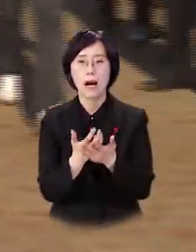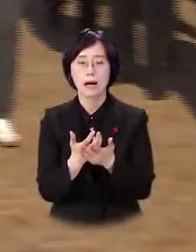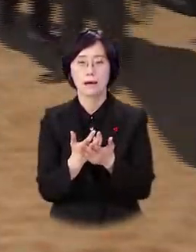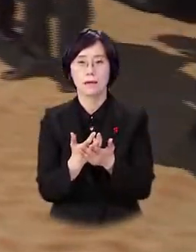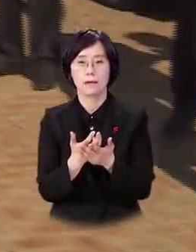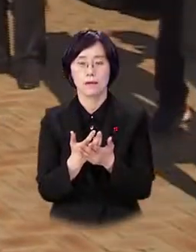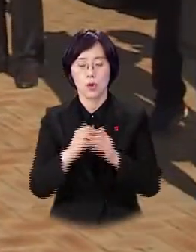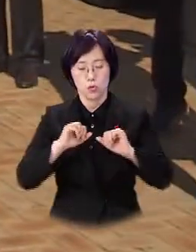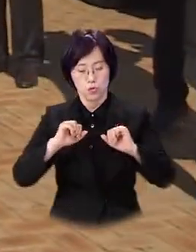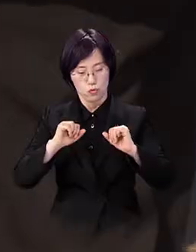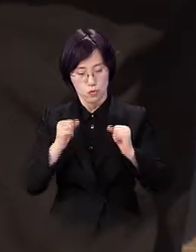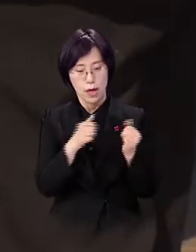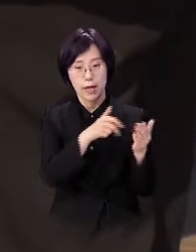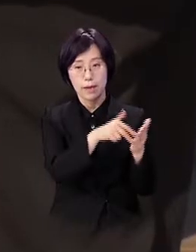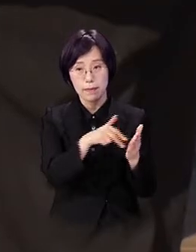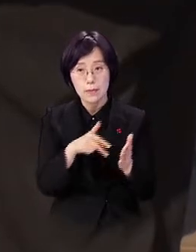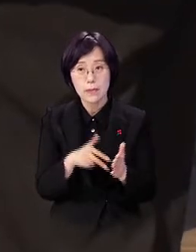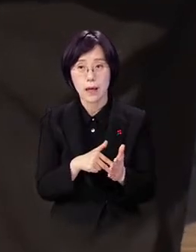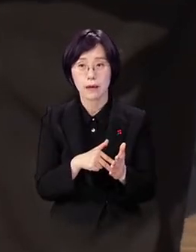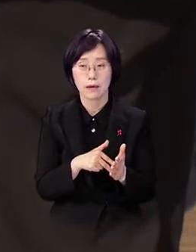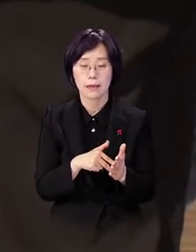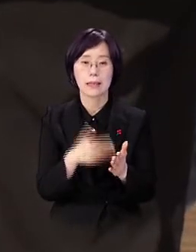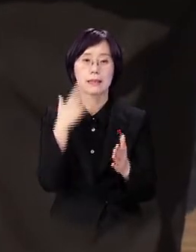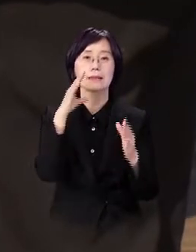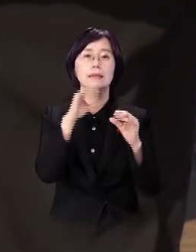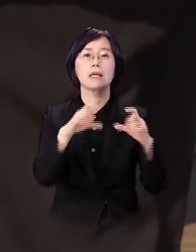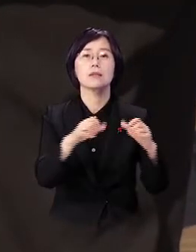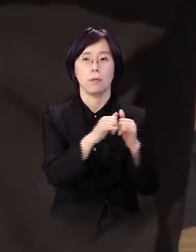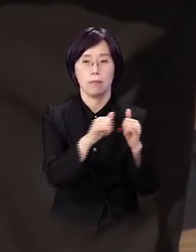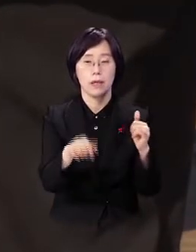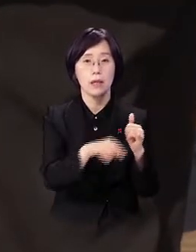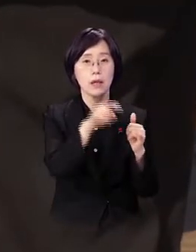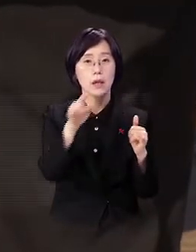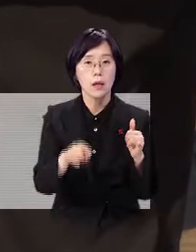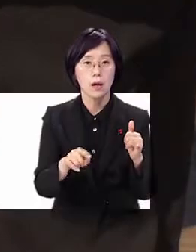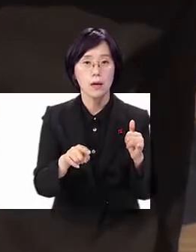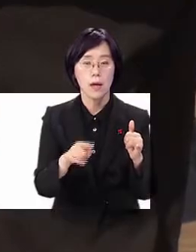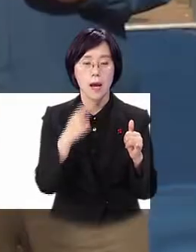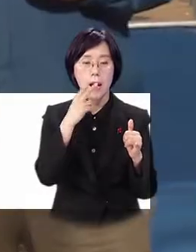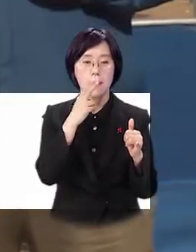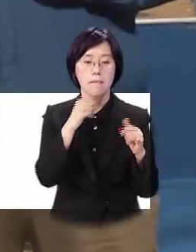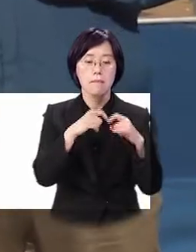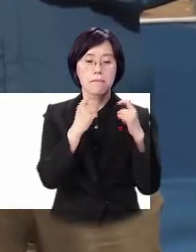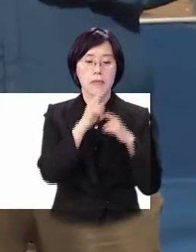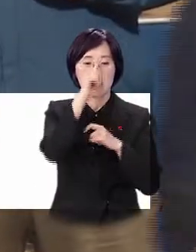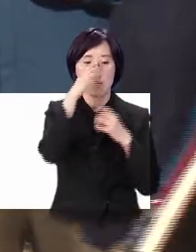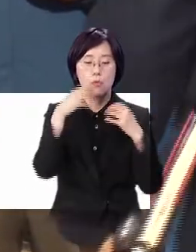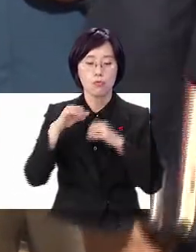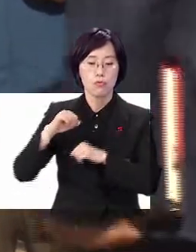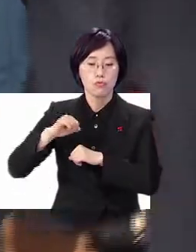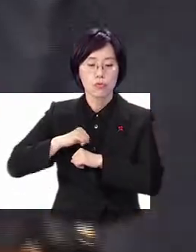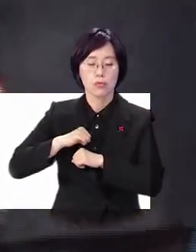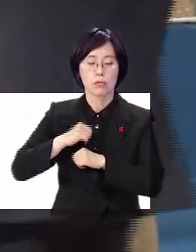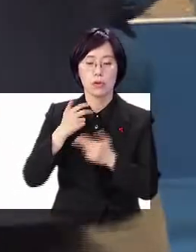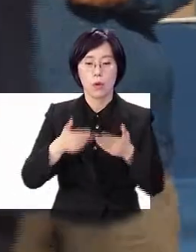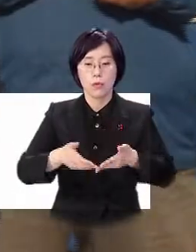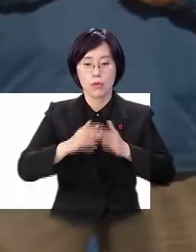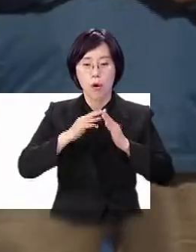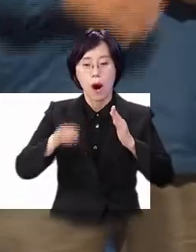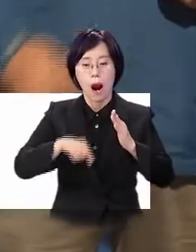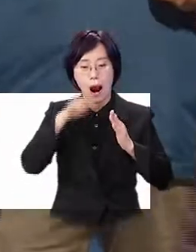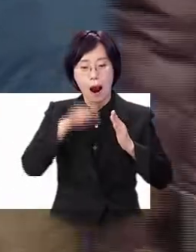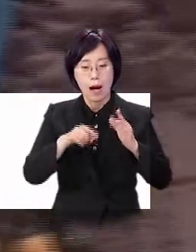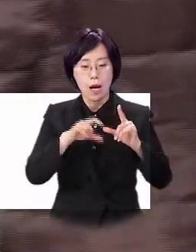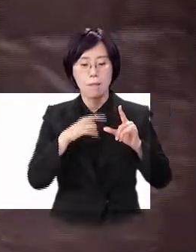틀에서 수용하겠다는 입장인 찬성척 주민들도 민간군 협의체 구성 등 중재안의 일부